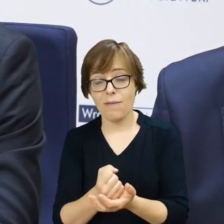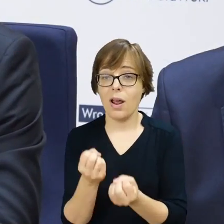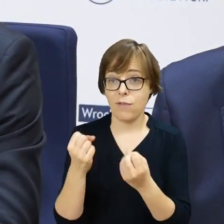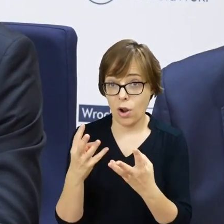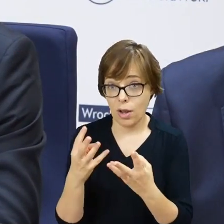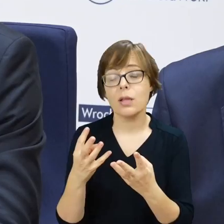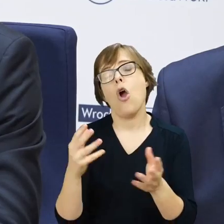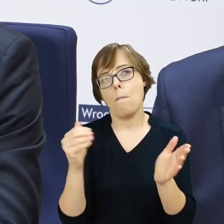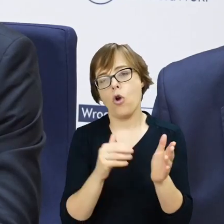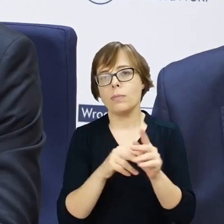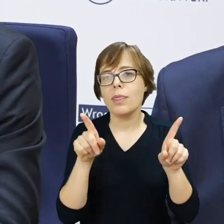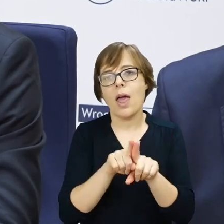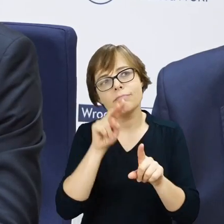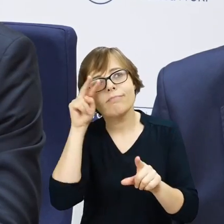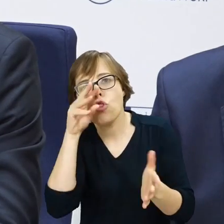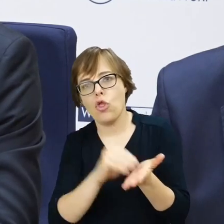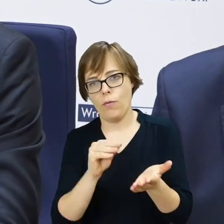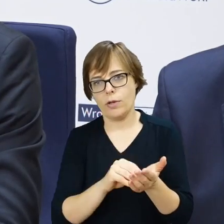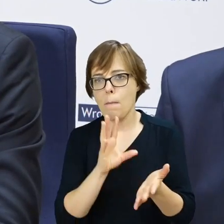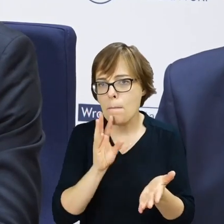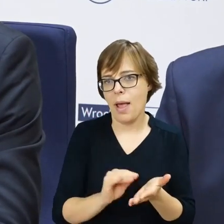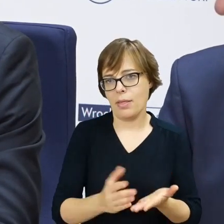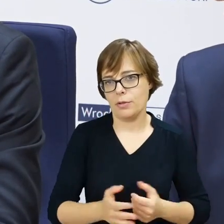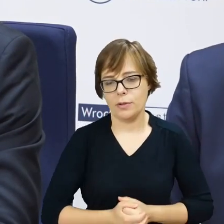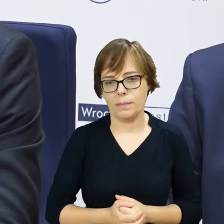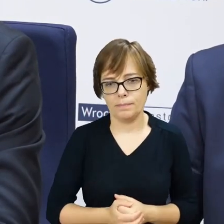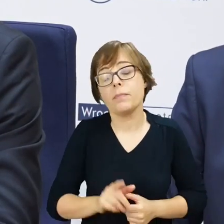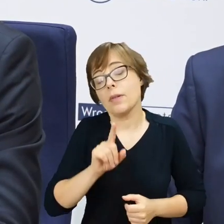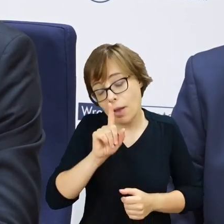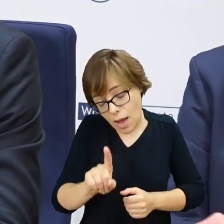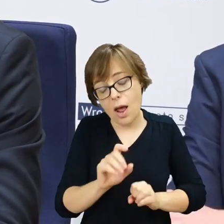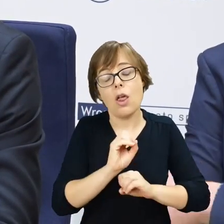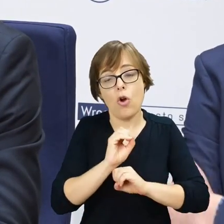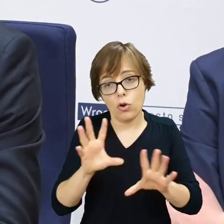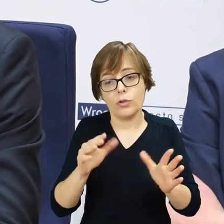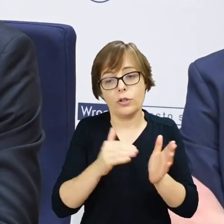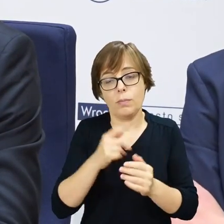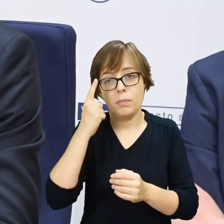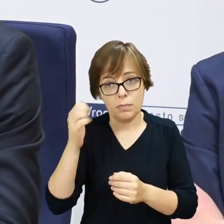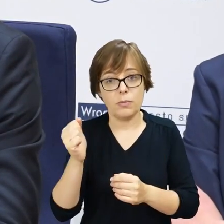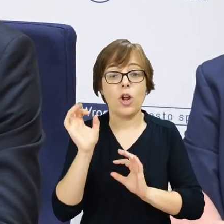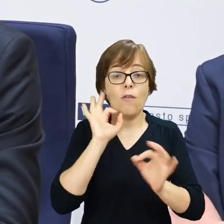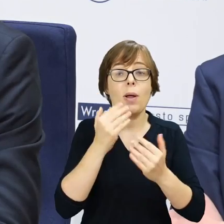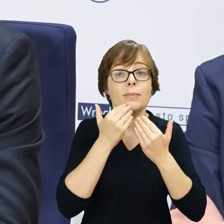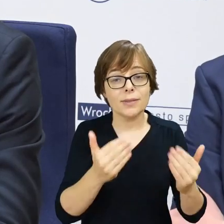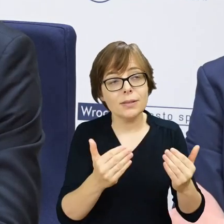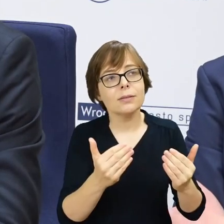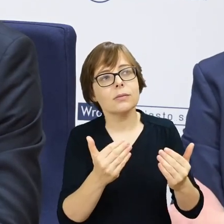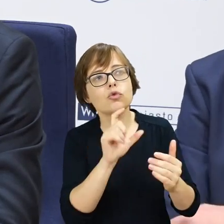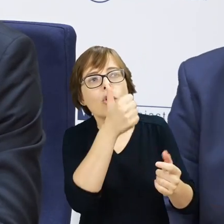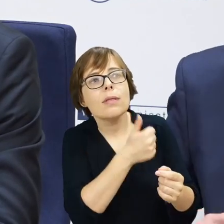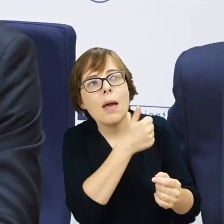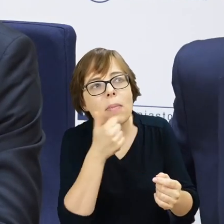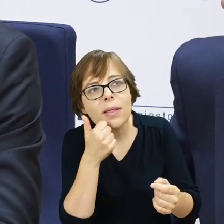Ale nie zapominamy oczywiście tym, że informacją można rozświetlić pewne mroki naszego państwa, ale można też człowieka